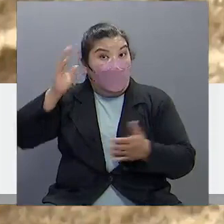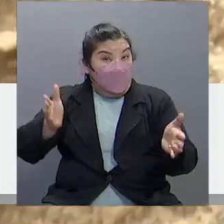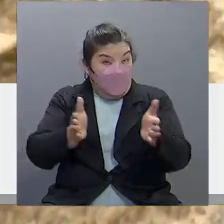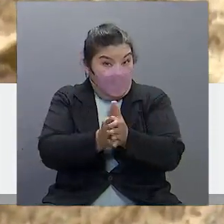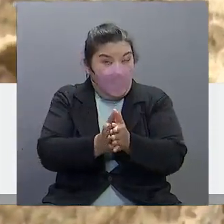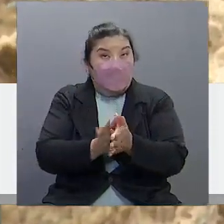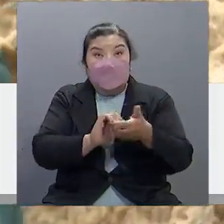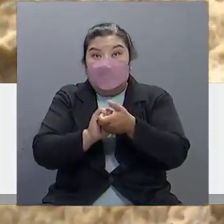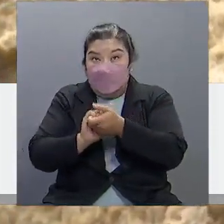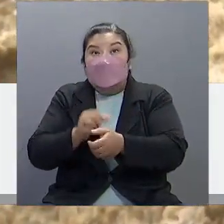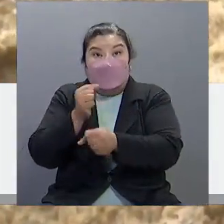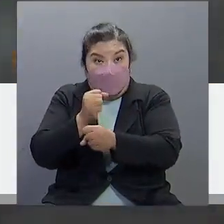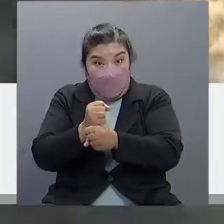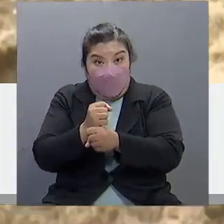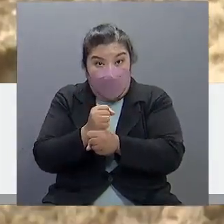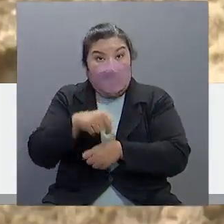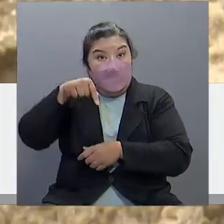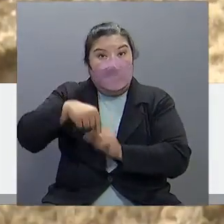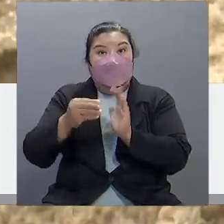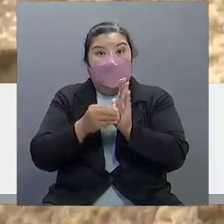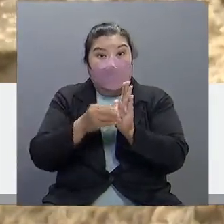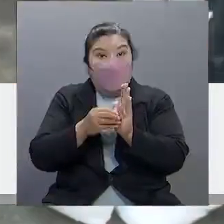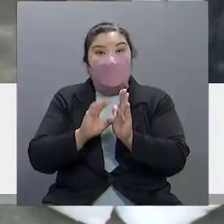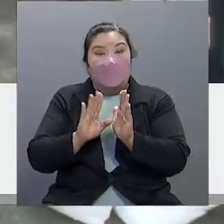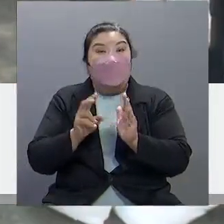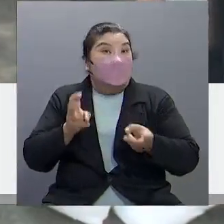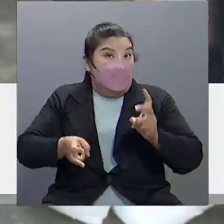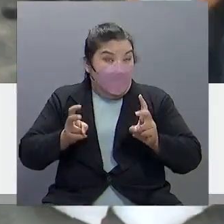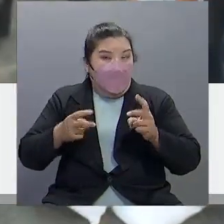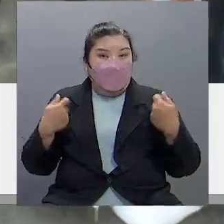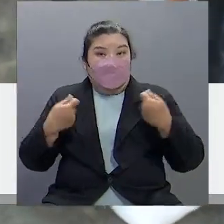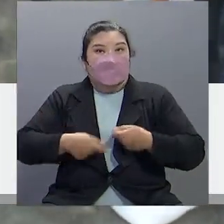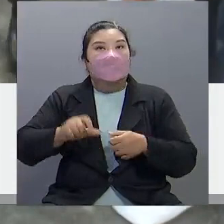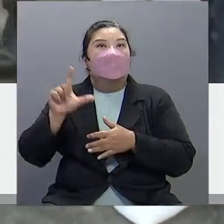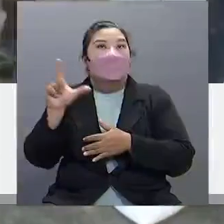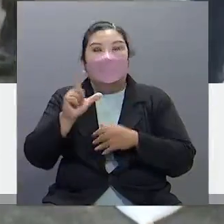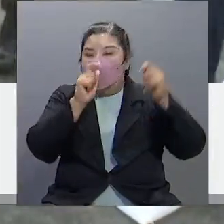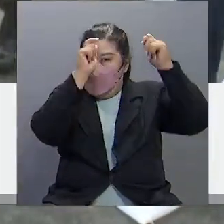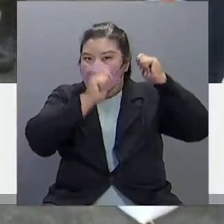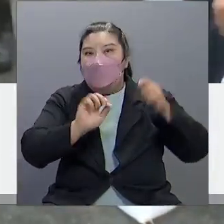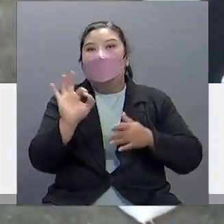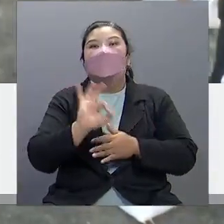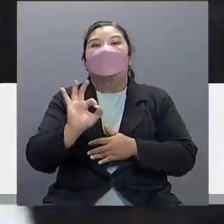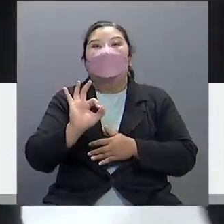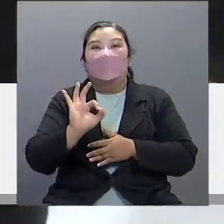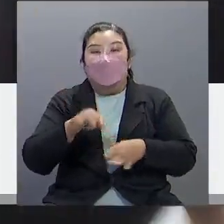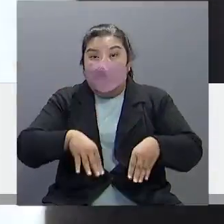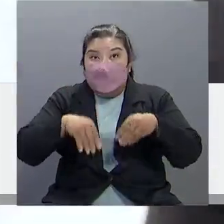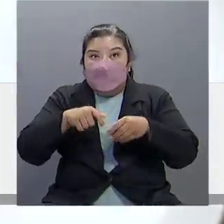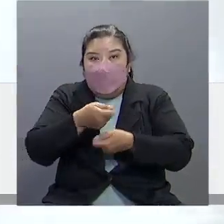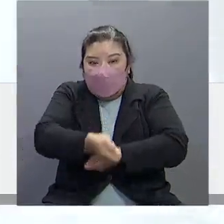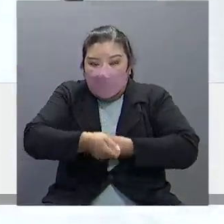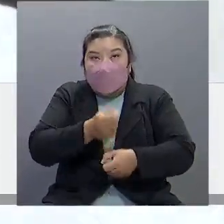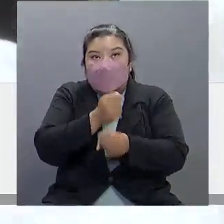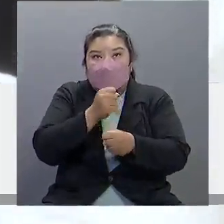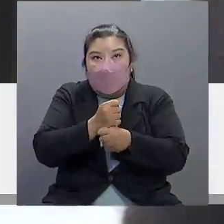ที่เขตสาทรค่ะมากันในชุดจิตอาสาพระราชทานได้ช่วยกันกรอกทรายใส่กระสอบทรายนะคะเพื่อทำเป็นกระสอบทรายไว้ใช้เ